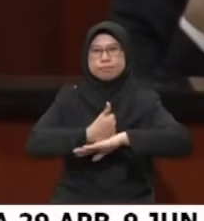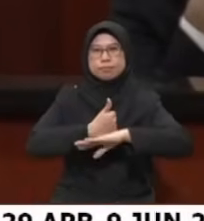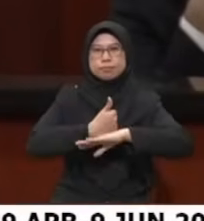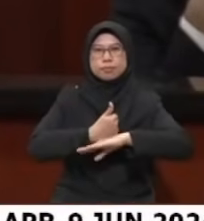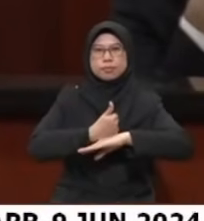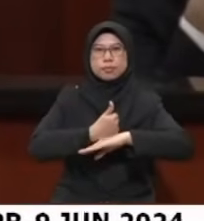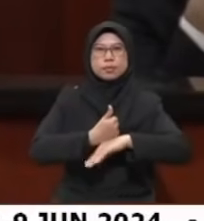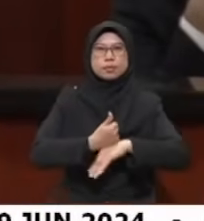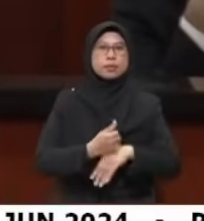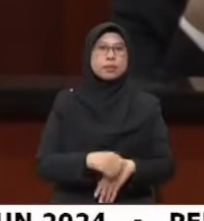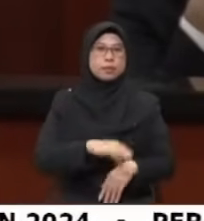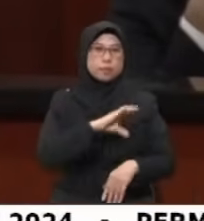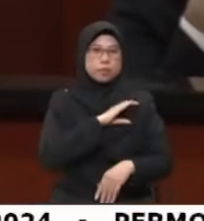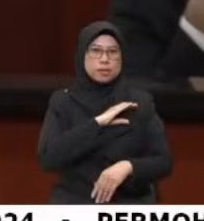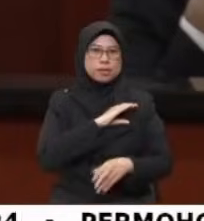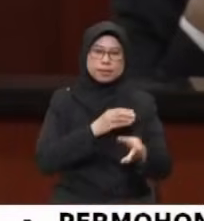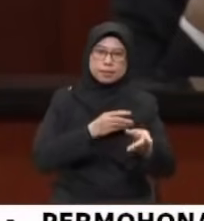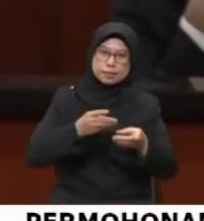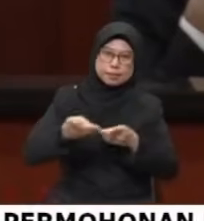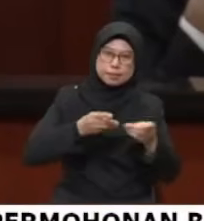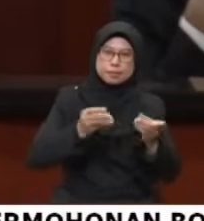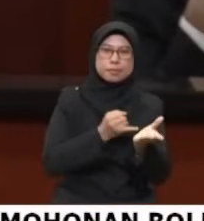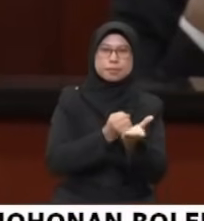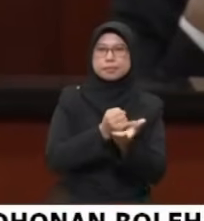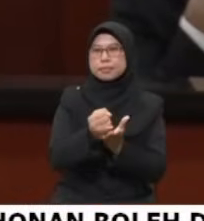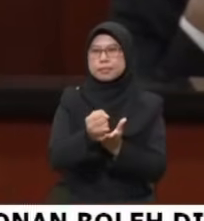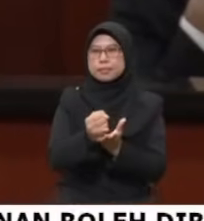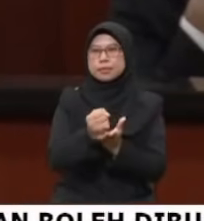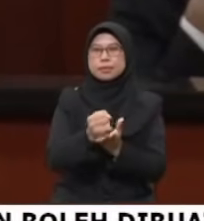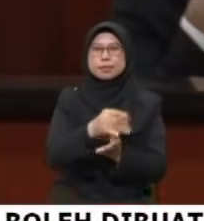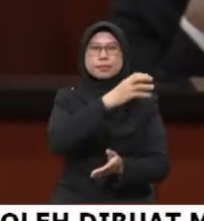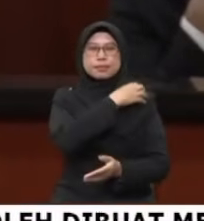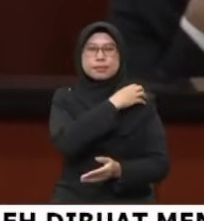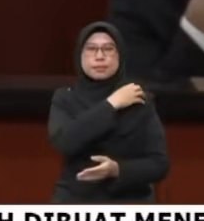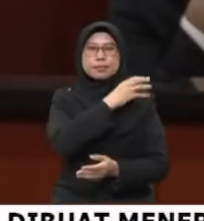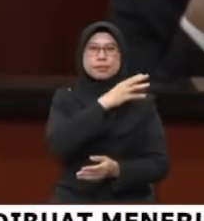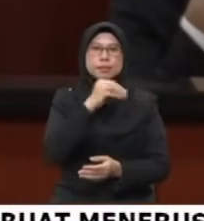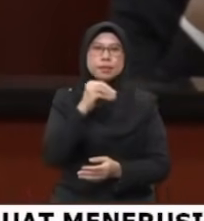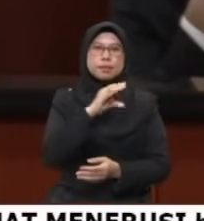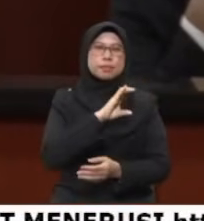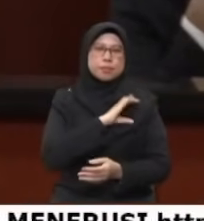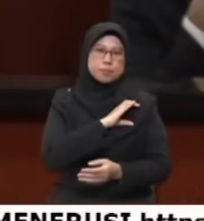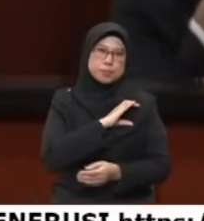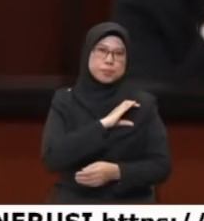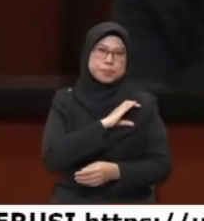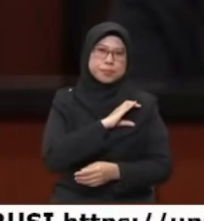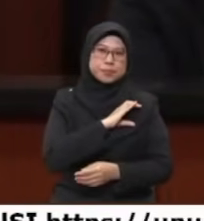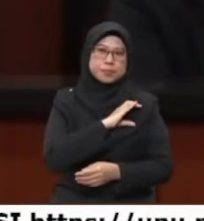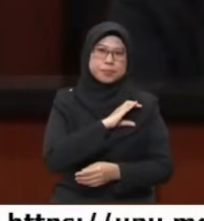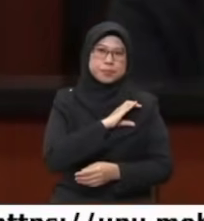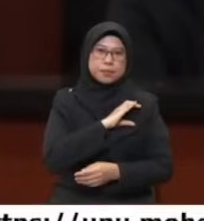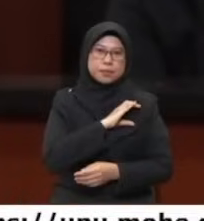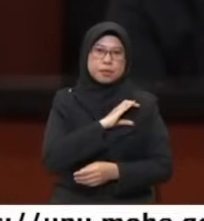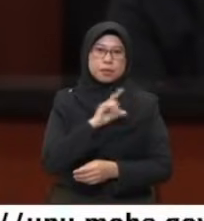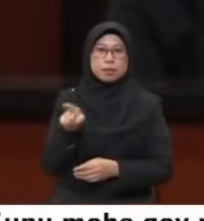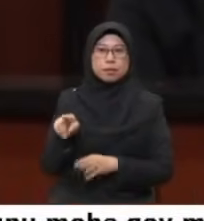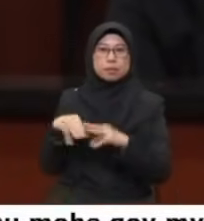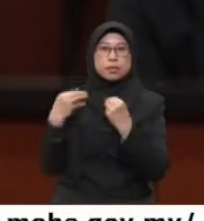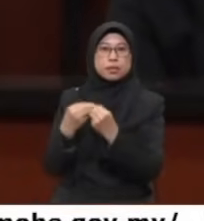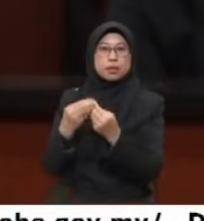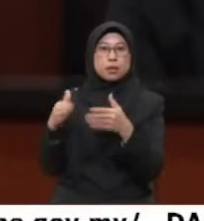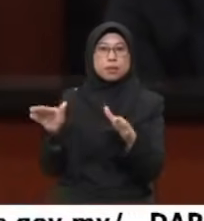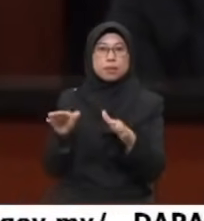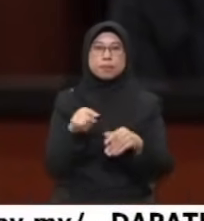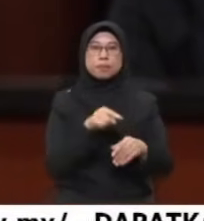polis yang berdisiplin berintegriti bentukan pegawai dan anggota polis daripada seorang awam kepada warga polis